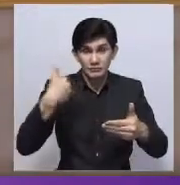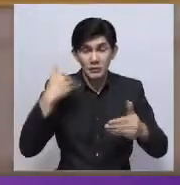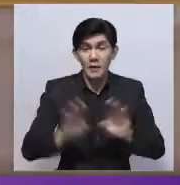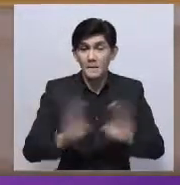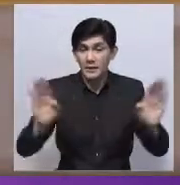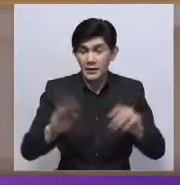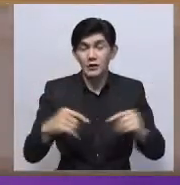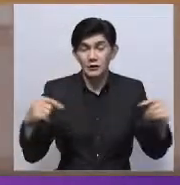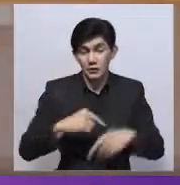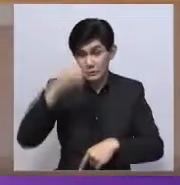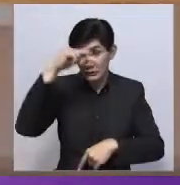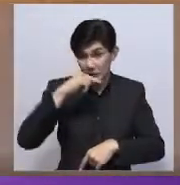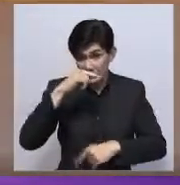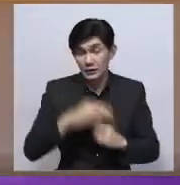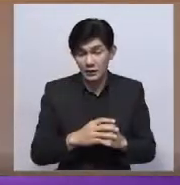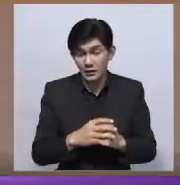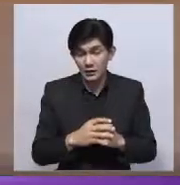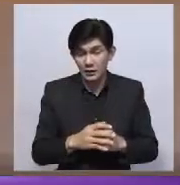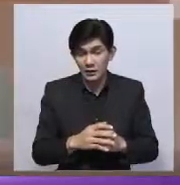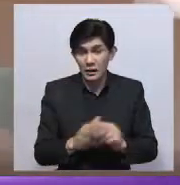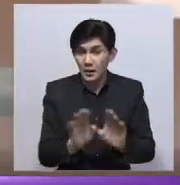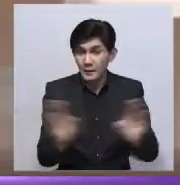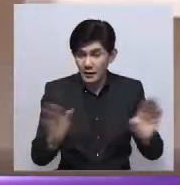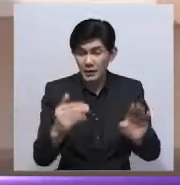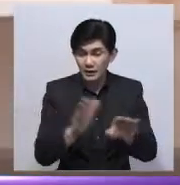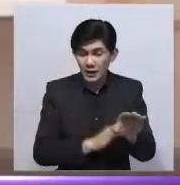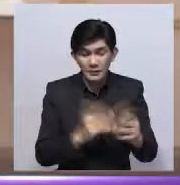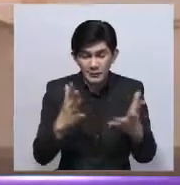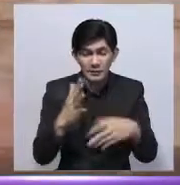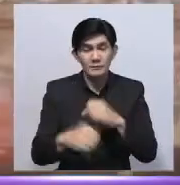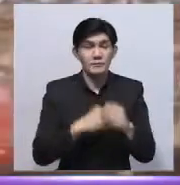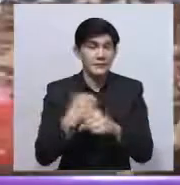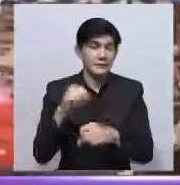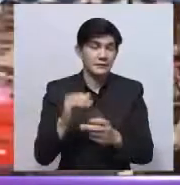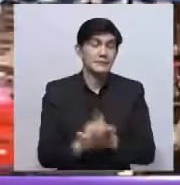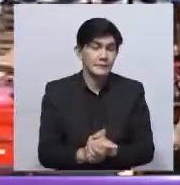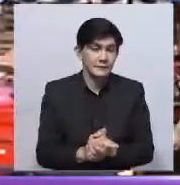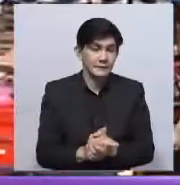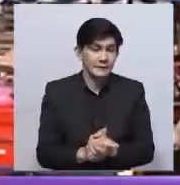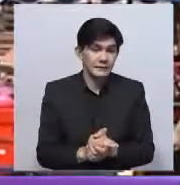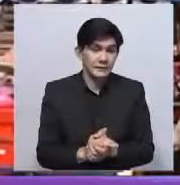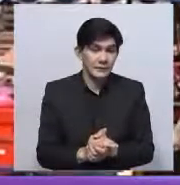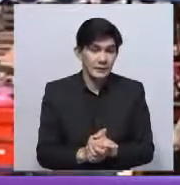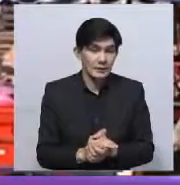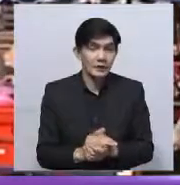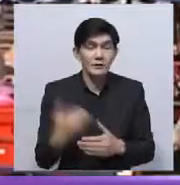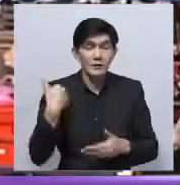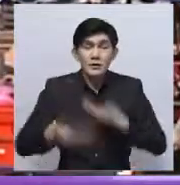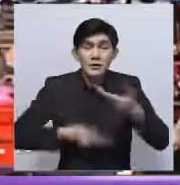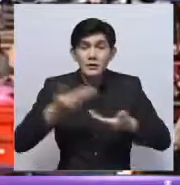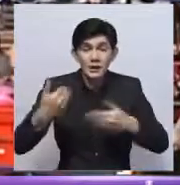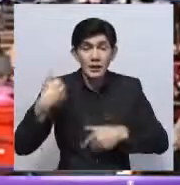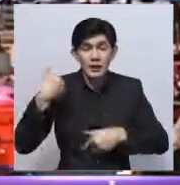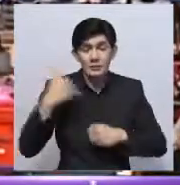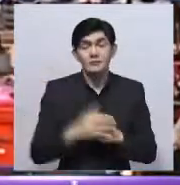เปิดขึ้นหลังจากประเทศไทยไม่ได้มีการเปิดด่านถาวรมาได้กว่า14ปีสำหรับจุดผ่านแดนดังกล่าวมีการค้าขายระหว่าง